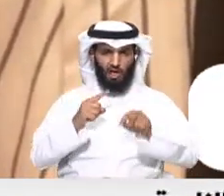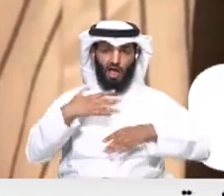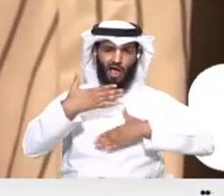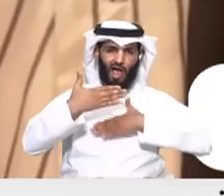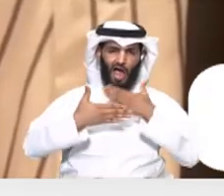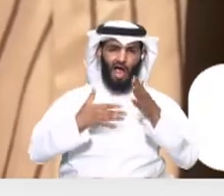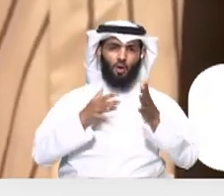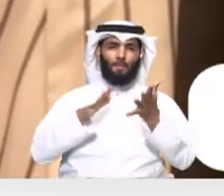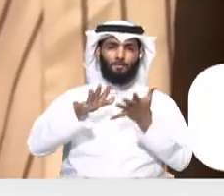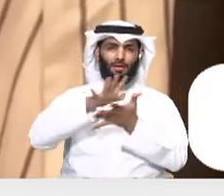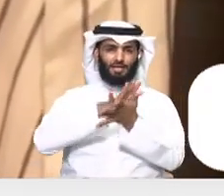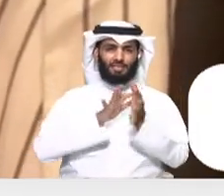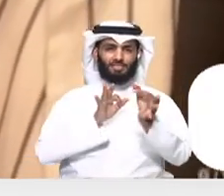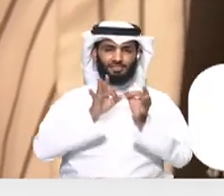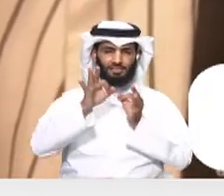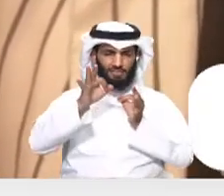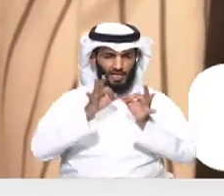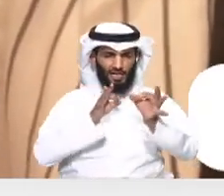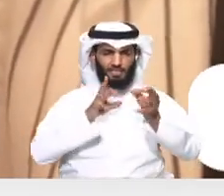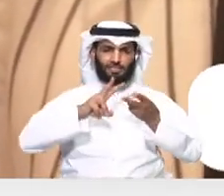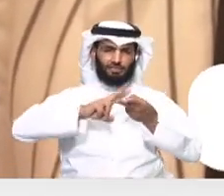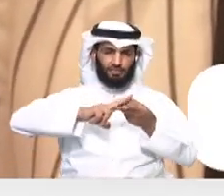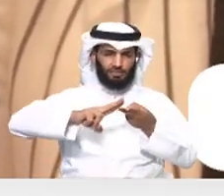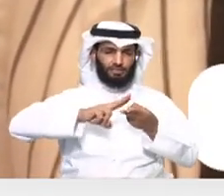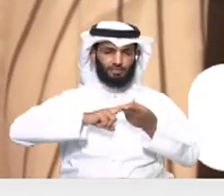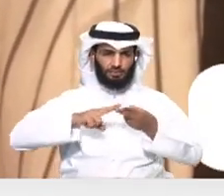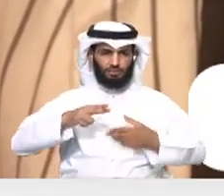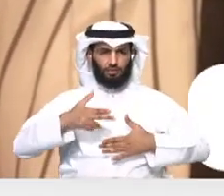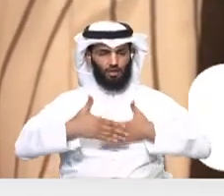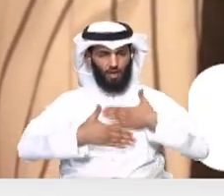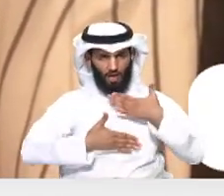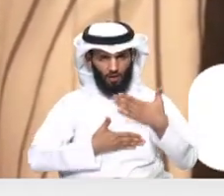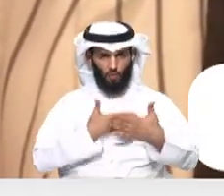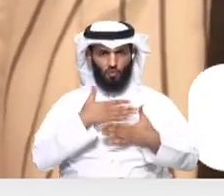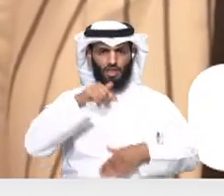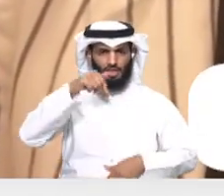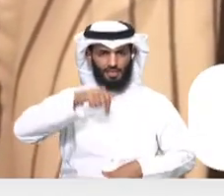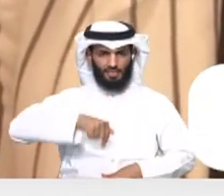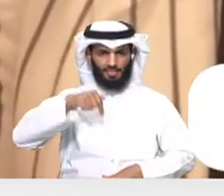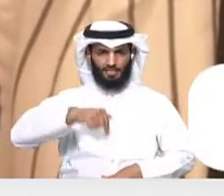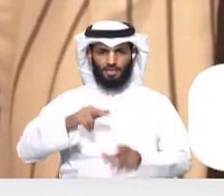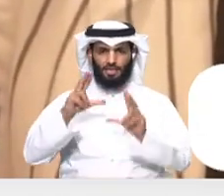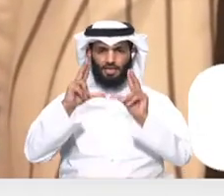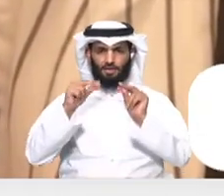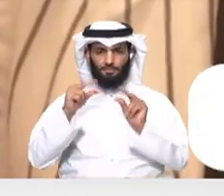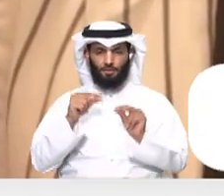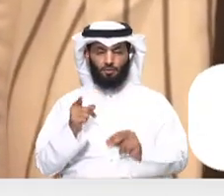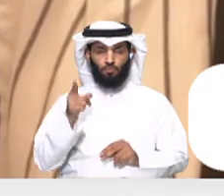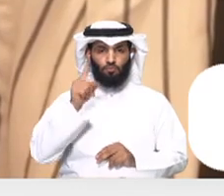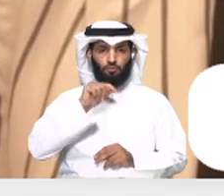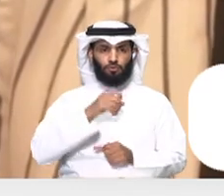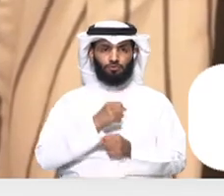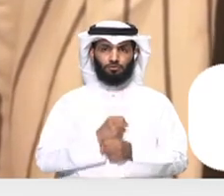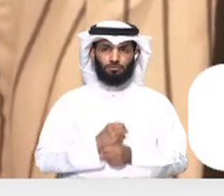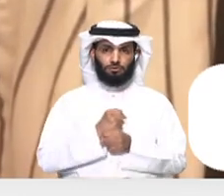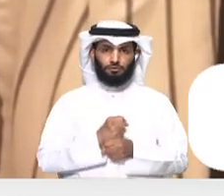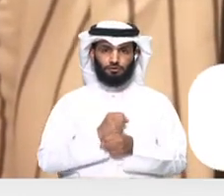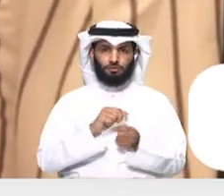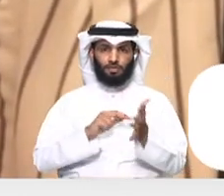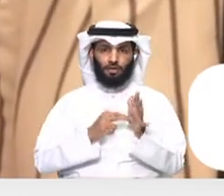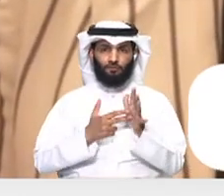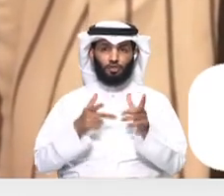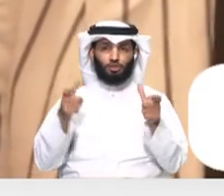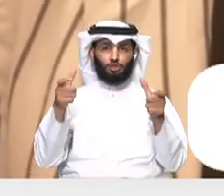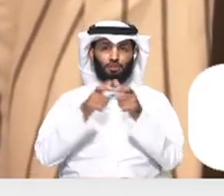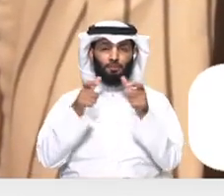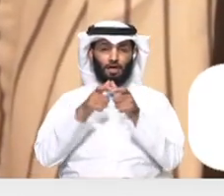الدبلوماسية التي تنادي بها. وينتظر لبنان غدا ما ستؤول إليه الاجتماعات